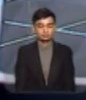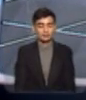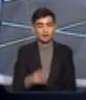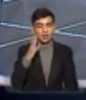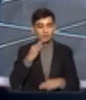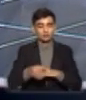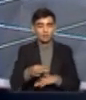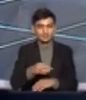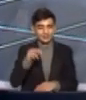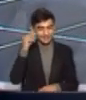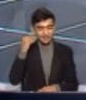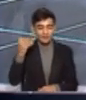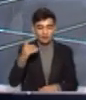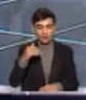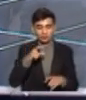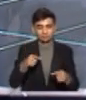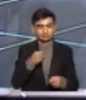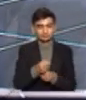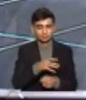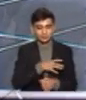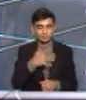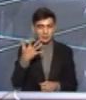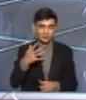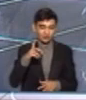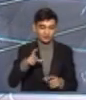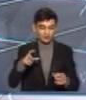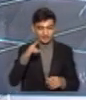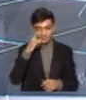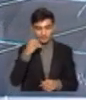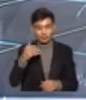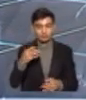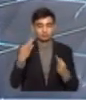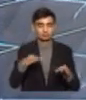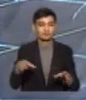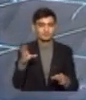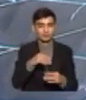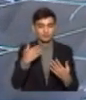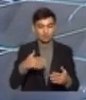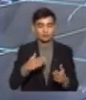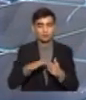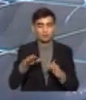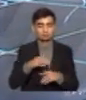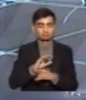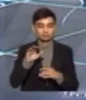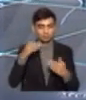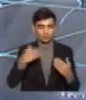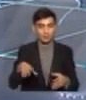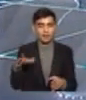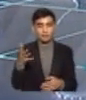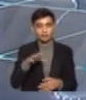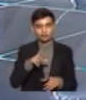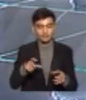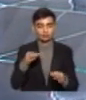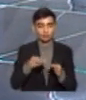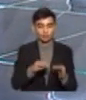Алматы облысында Қытай азаматтарын ұрған 5 қызыл ағаштық жігіт бостандыққа шығып, үйлеріне оралды. Бесеуі де шартты түрде